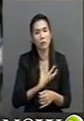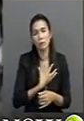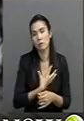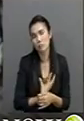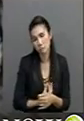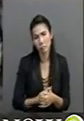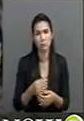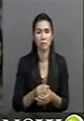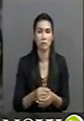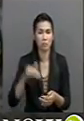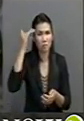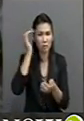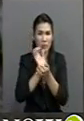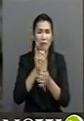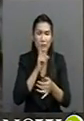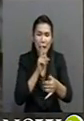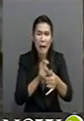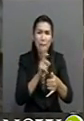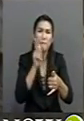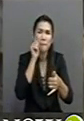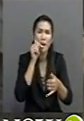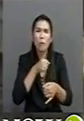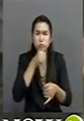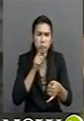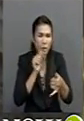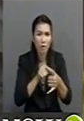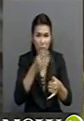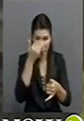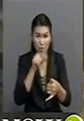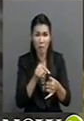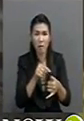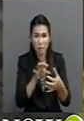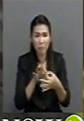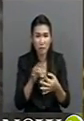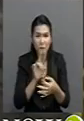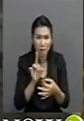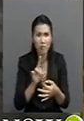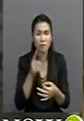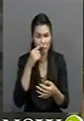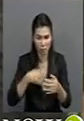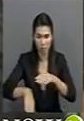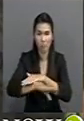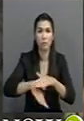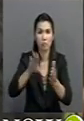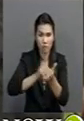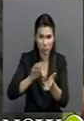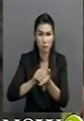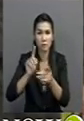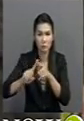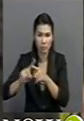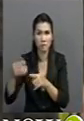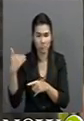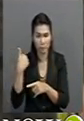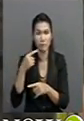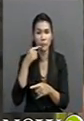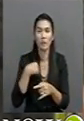ย ตำรวจก็สอบปากคำคุณแม่เพิ่มเติมนะเพราะว่าจัดว่าเป็นผู้เสียหายคนหนึ่งแล้วก็จะรวบรวมหลักฐานข้อมูลต่างๆจะมี